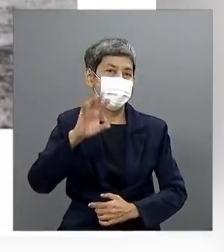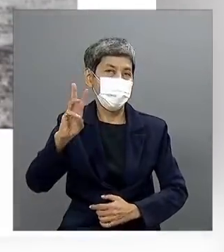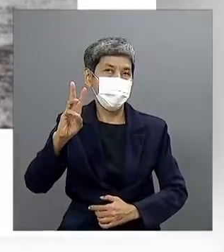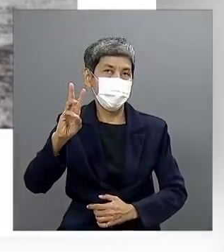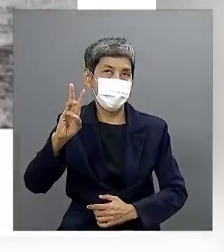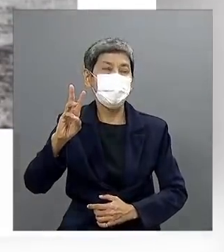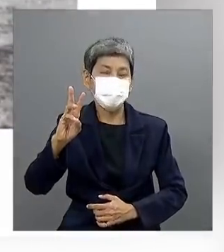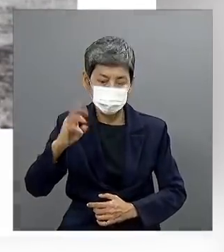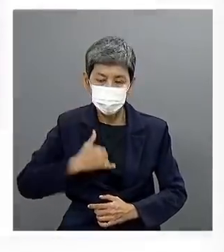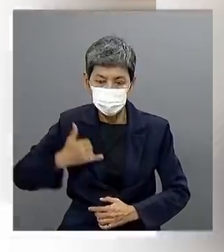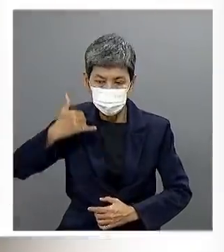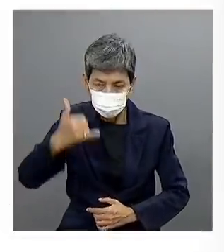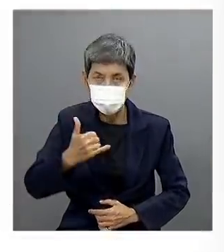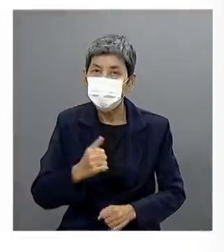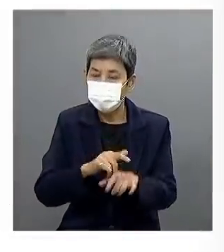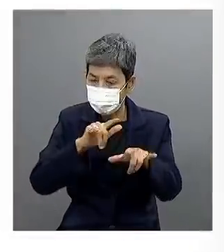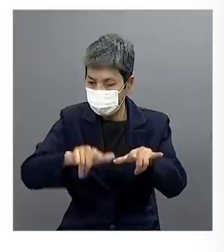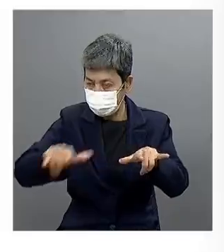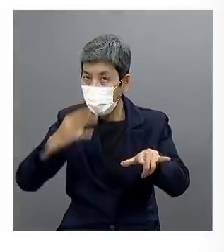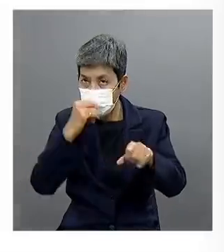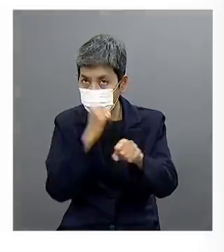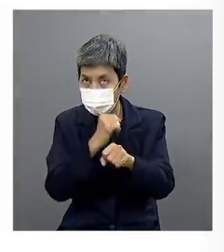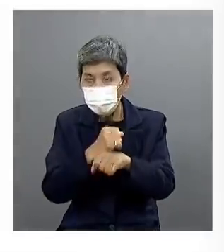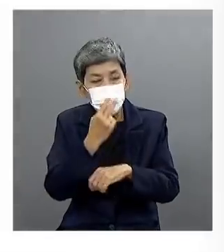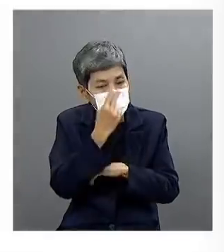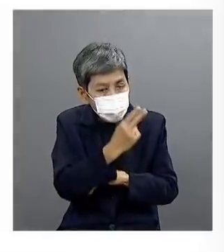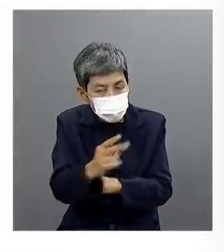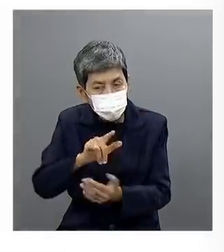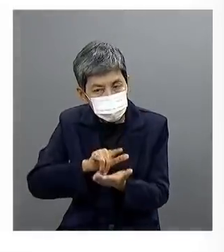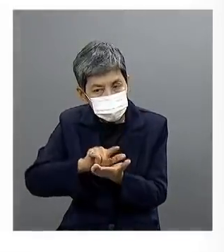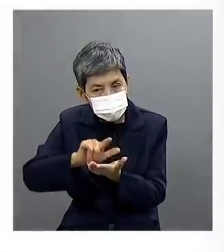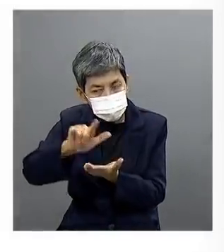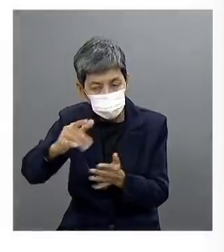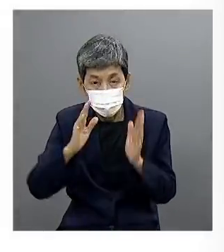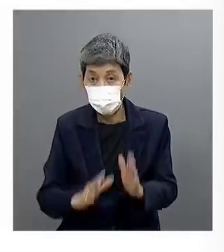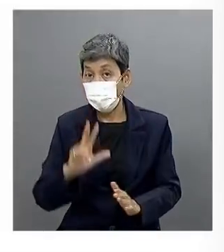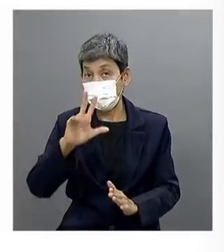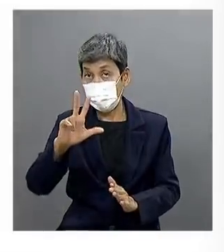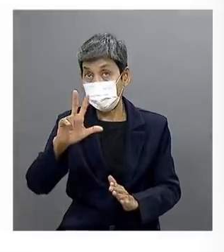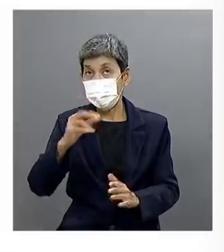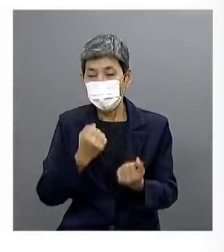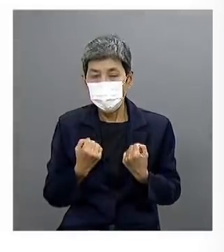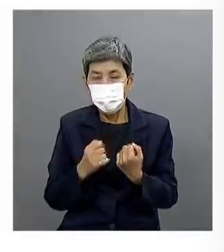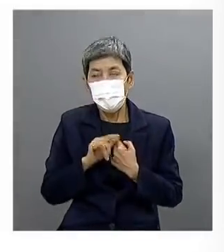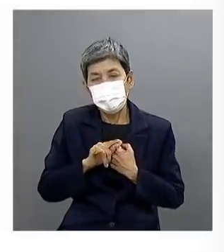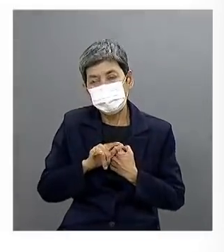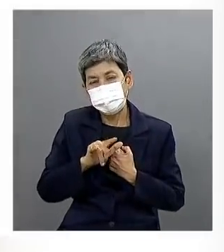ไปยังโรงเก็บเครื่องบินและก็ได้ทอดพระเนตรการบินซึ่งนักบินทั้ง3นายค่ะได้บินถวาย พร้อมกับโปรยกระดาษถวายพระ